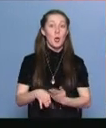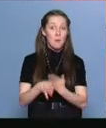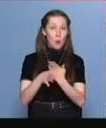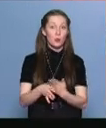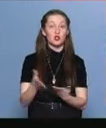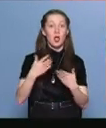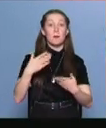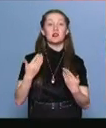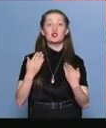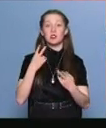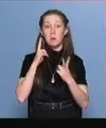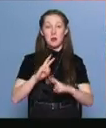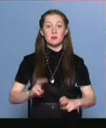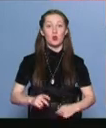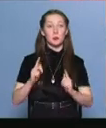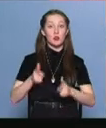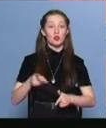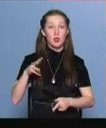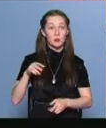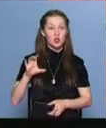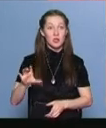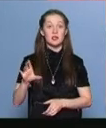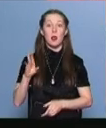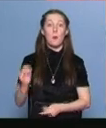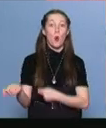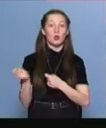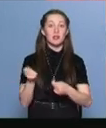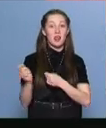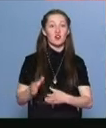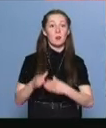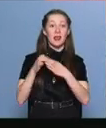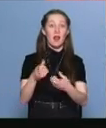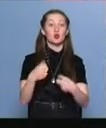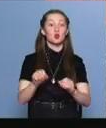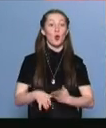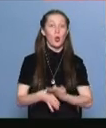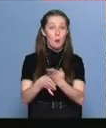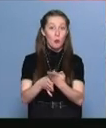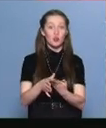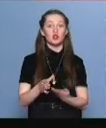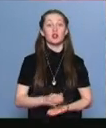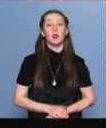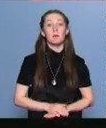МЧС, включим туда этот пункт для доставки бригады скорой помощи на время распутиться туда.